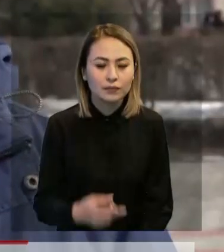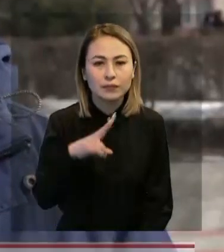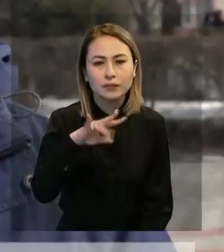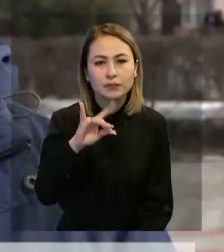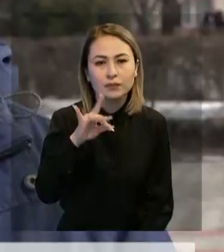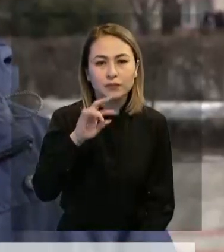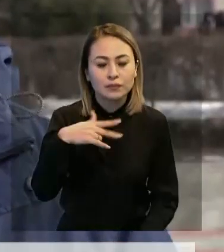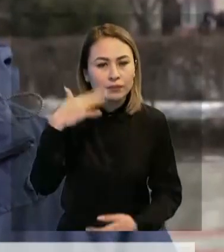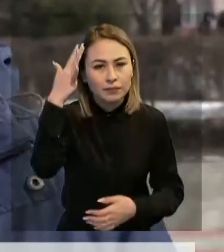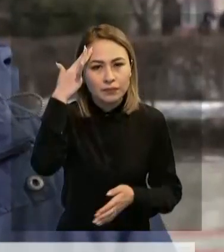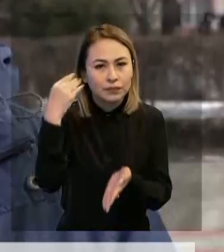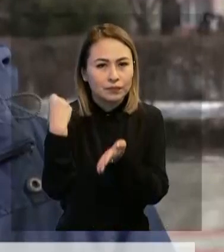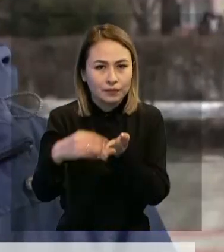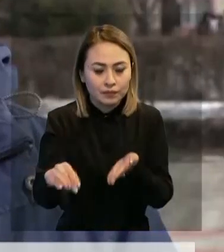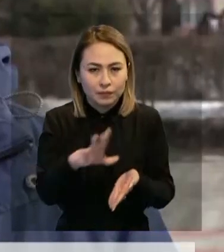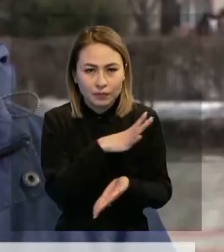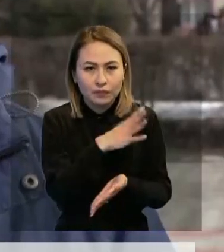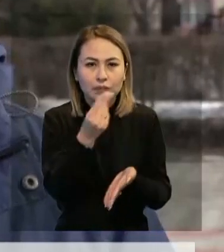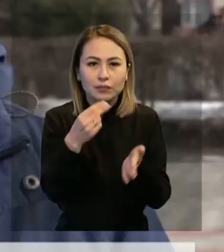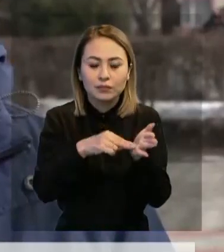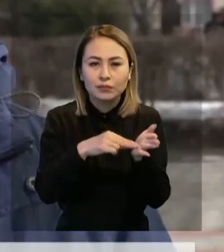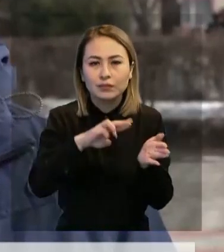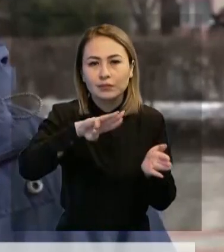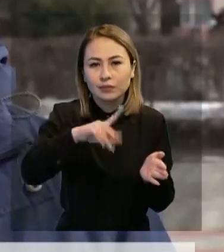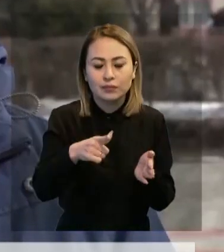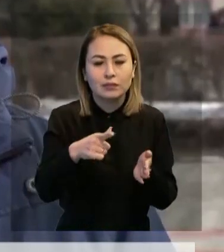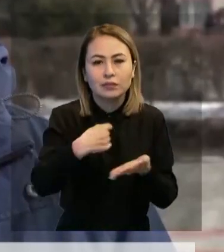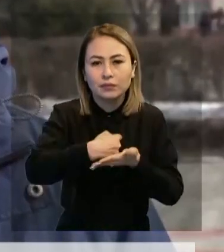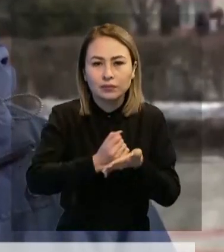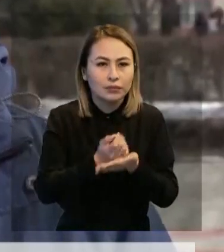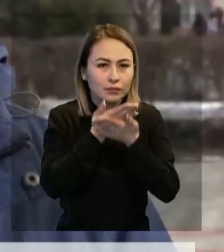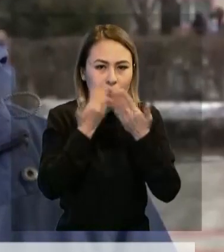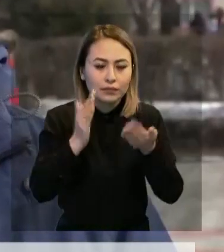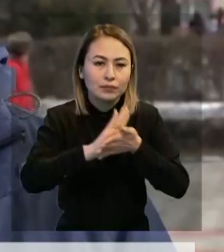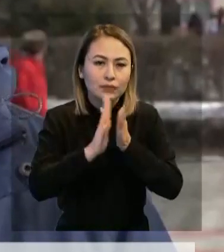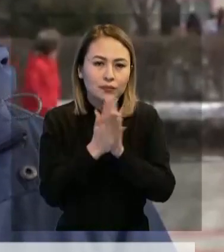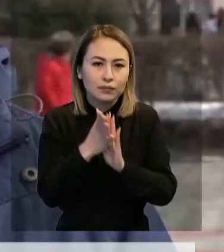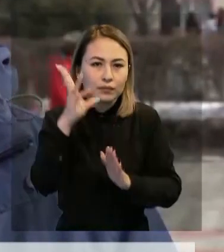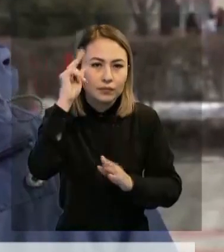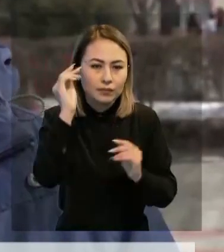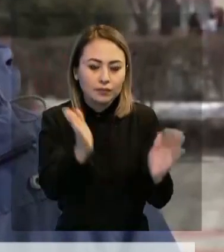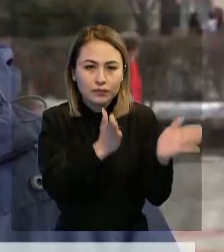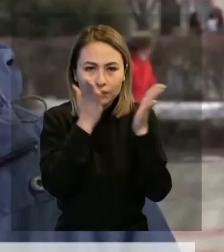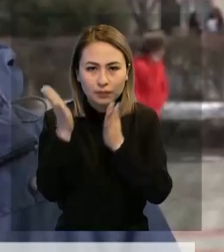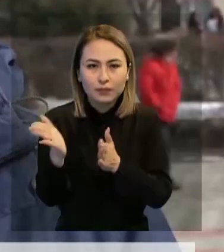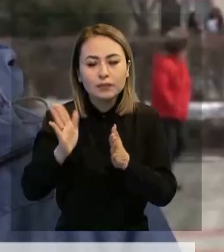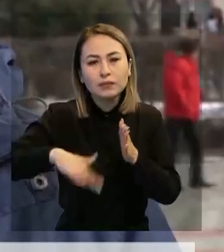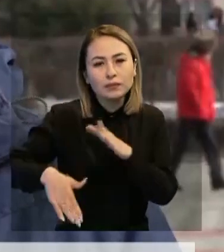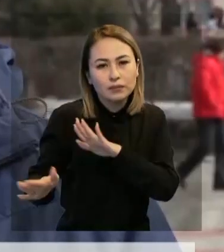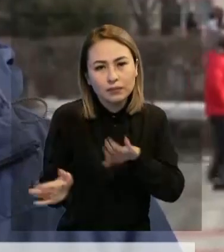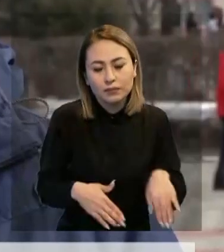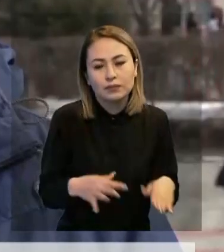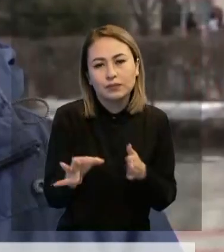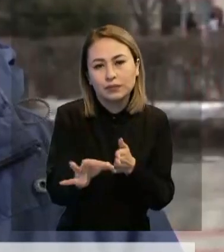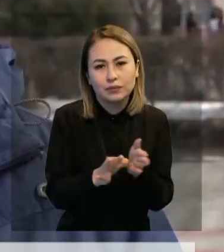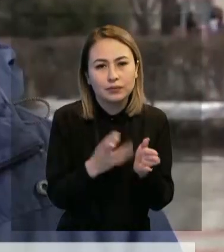Лизингке алам ғой деп жүрген едім. Теңгенің тұрақсыздығына байланысты келісім шарт жасасу мерзімі кейінге шегерілді. Артынша бағасы